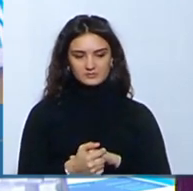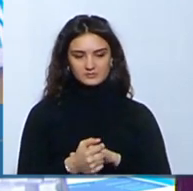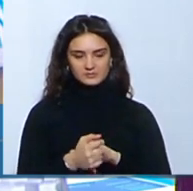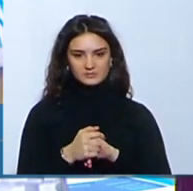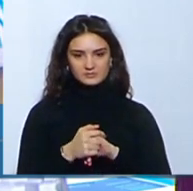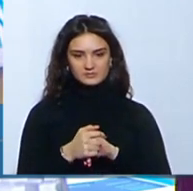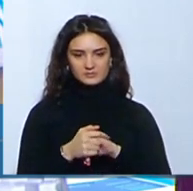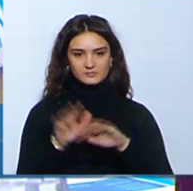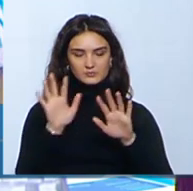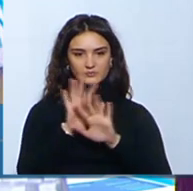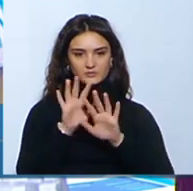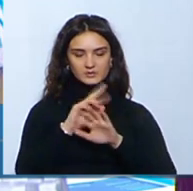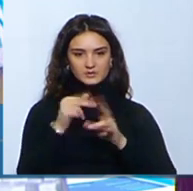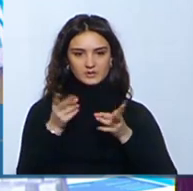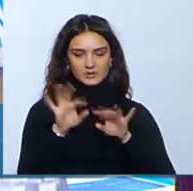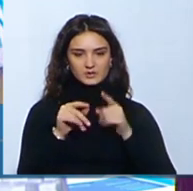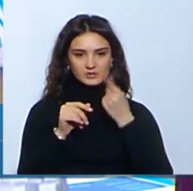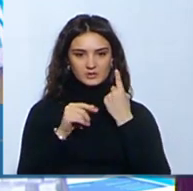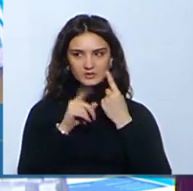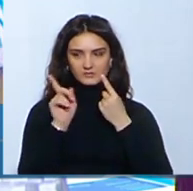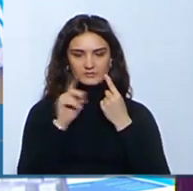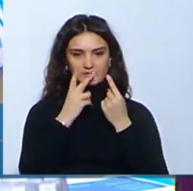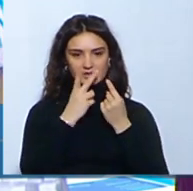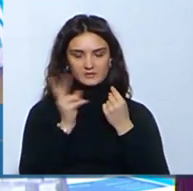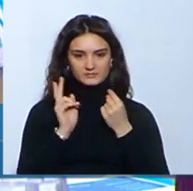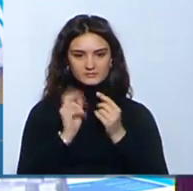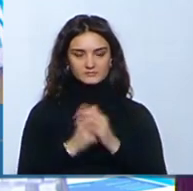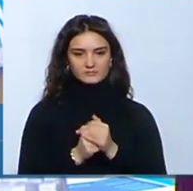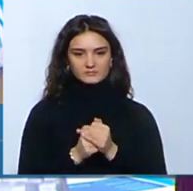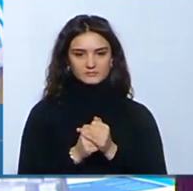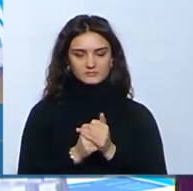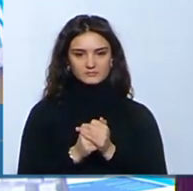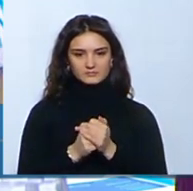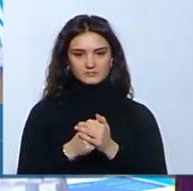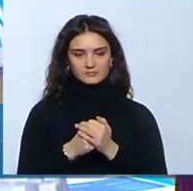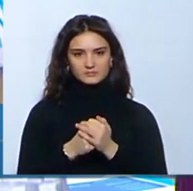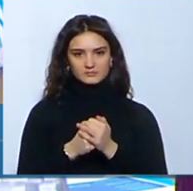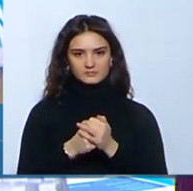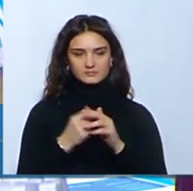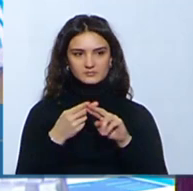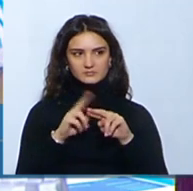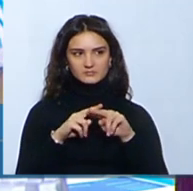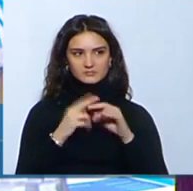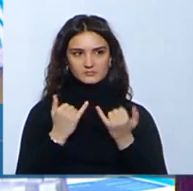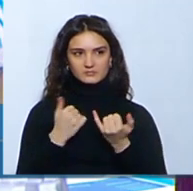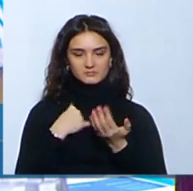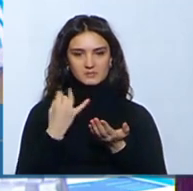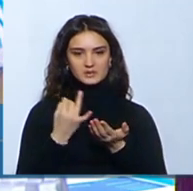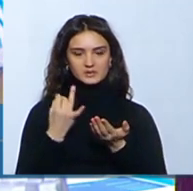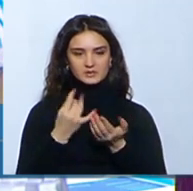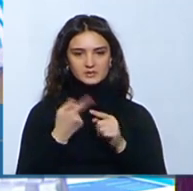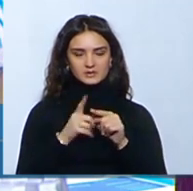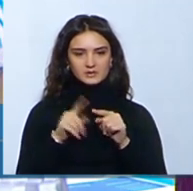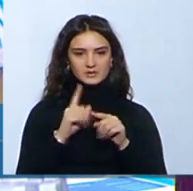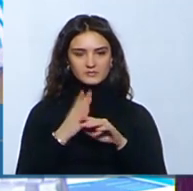რომელიც ბუნდოვანია და დანარჩენი აკეთიკეთ. ხედავ. დიახ. სინათლე. დიახ. ამიტომ ეხლა მაინტერესებს ეს რა